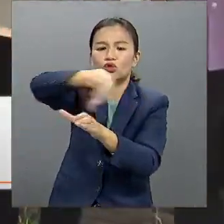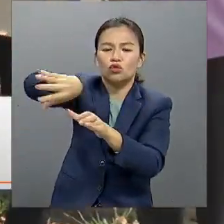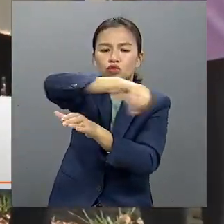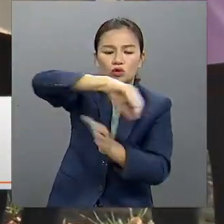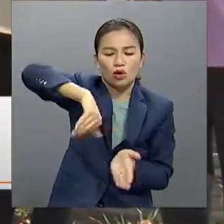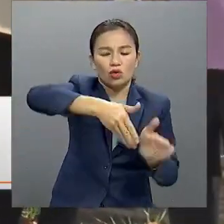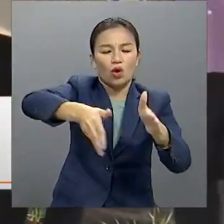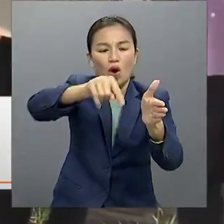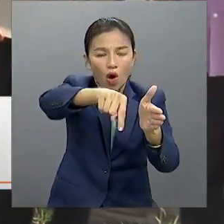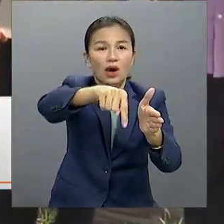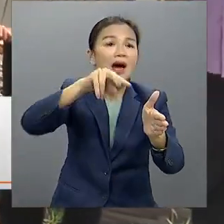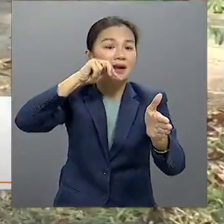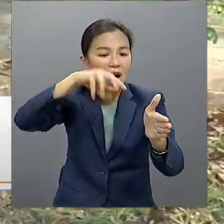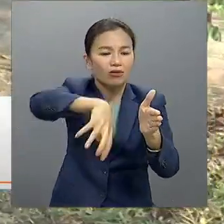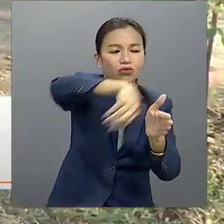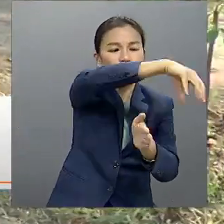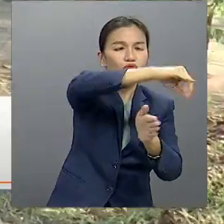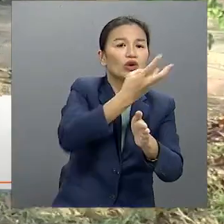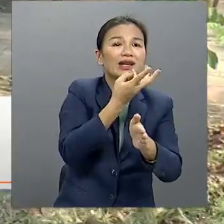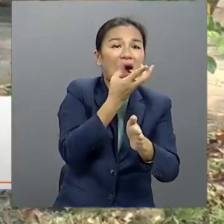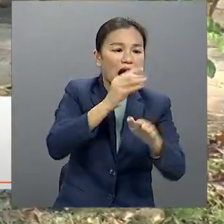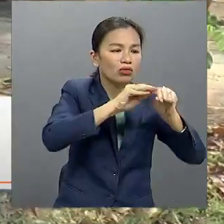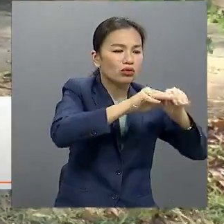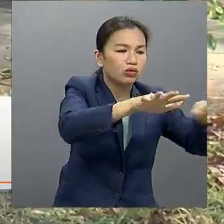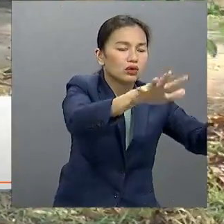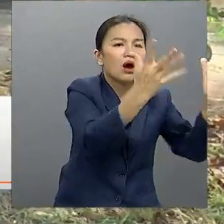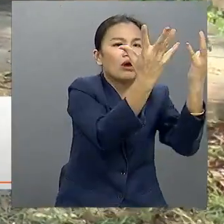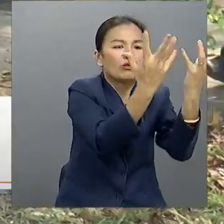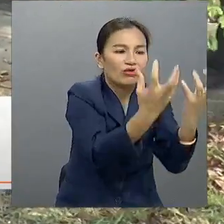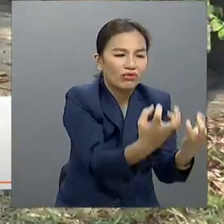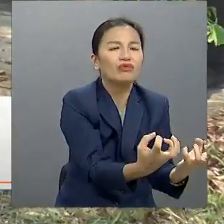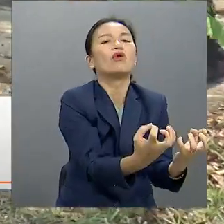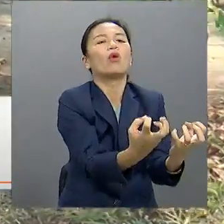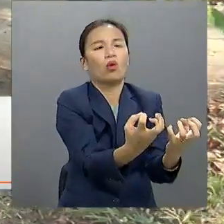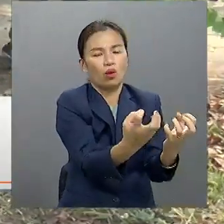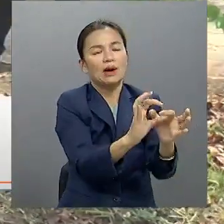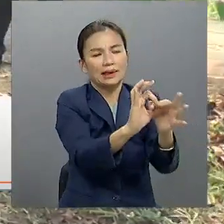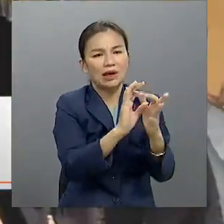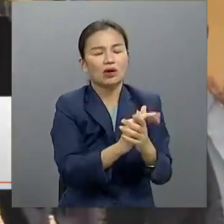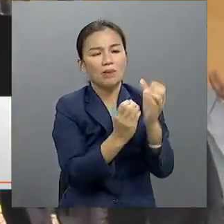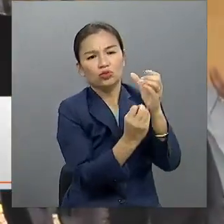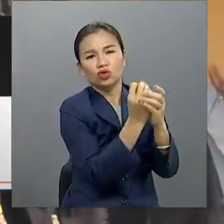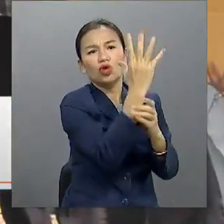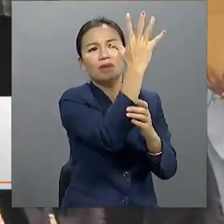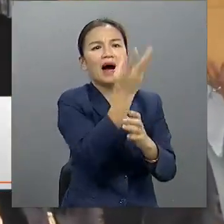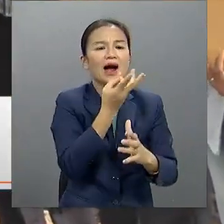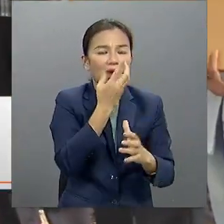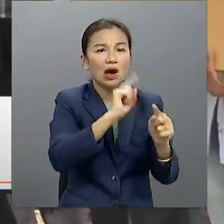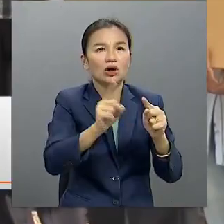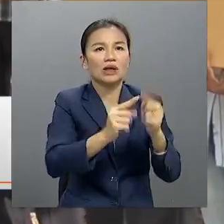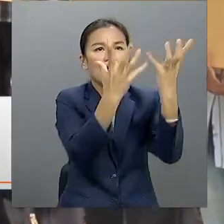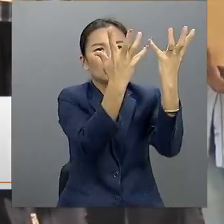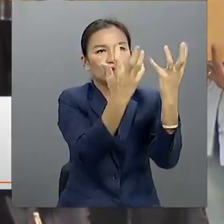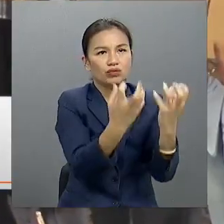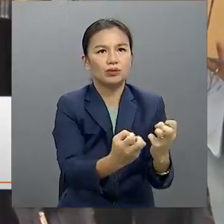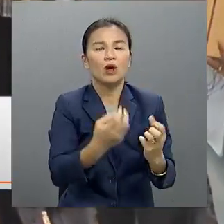ดร้อนกันไปนะคะแล้วน้ำเนี่ยมันยังไหลไปในพื้นที่ไร่นาต้นไม้ของชาวบ้านเสียหายค่ะก็เลยต้องมายื่นหนังสือ